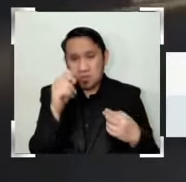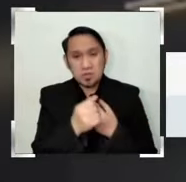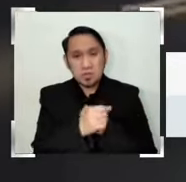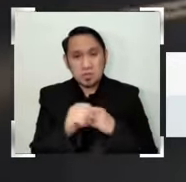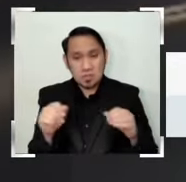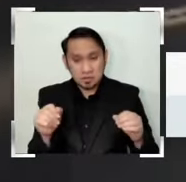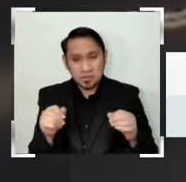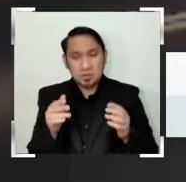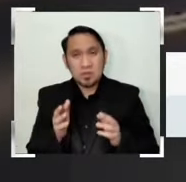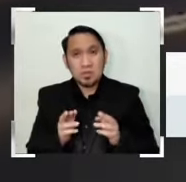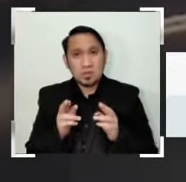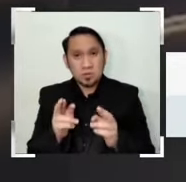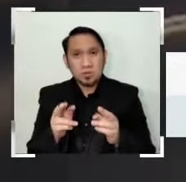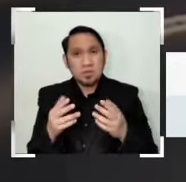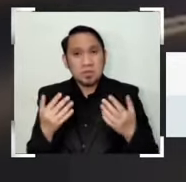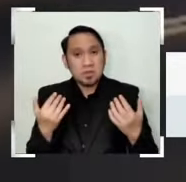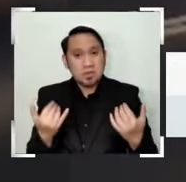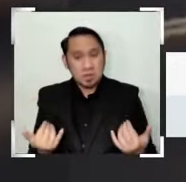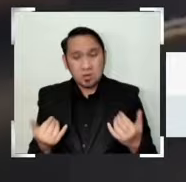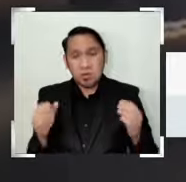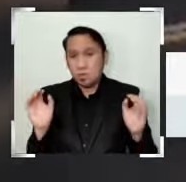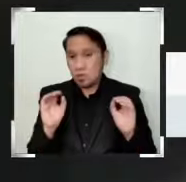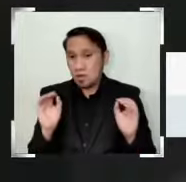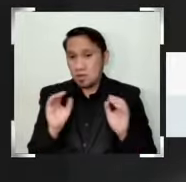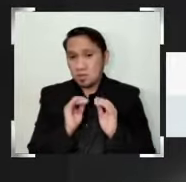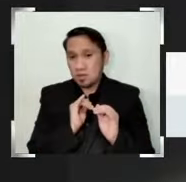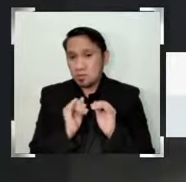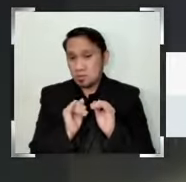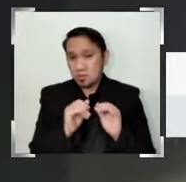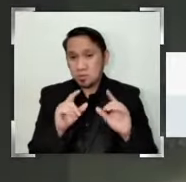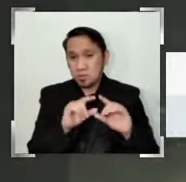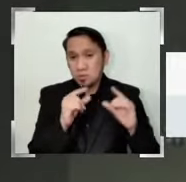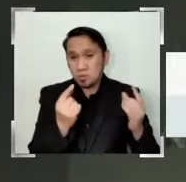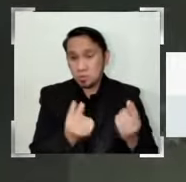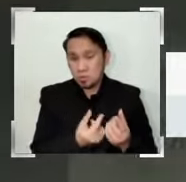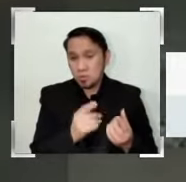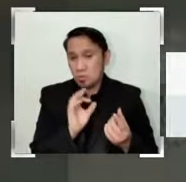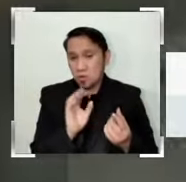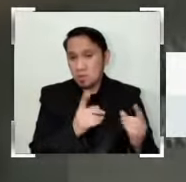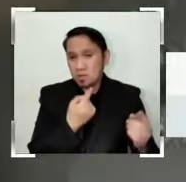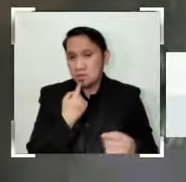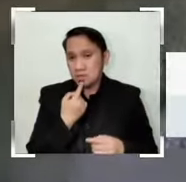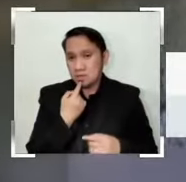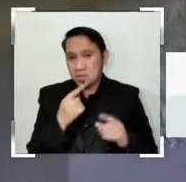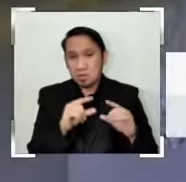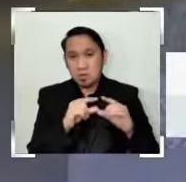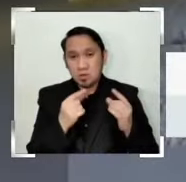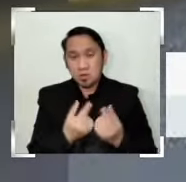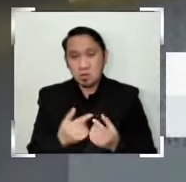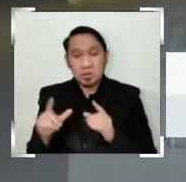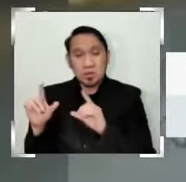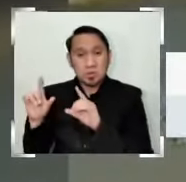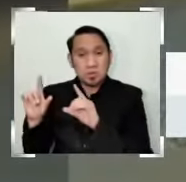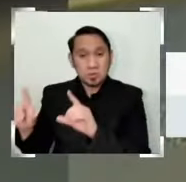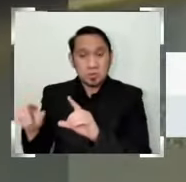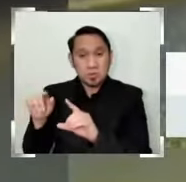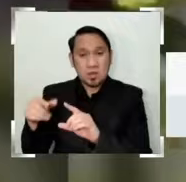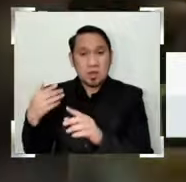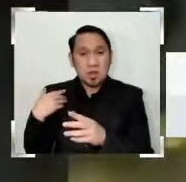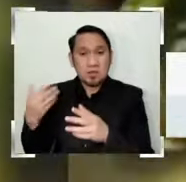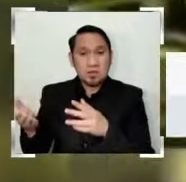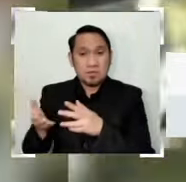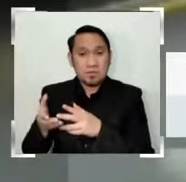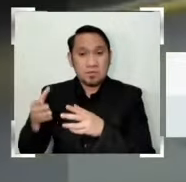standards. Sa ngayon, wala pang pahayag ang grupo. Naharap naman ang suspect sa reklamong reckless imprudence resulting in double